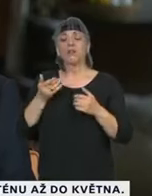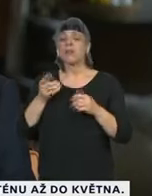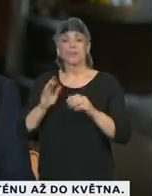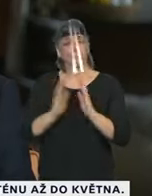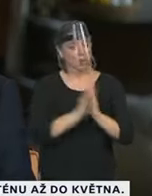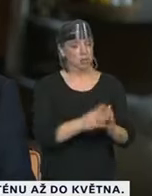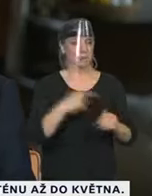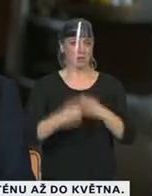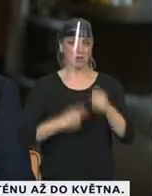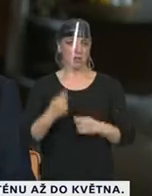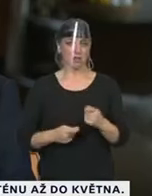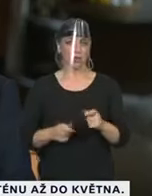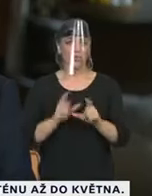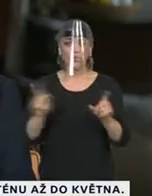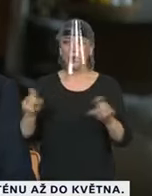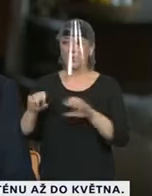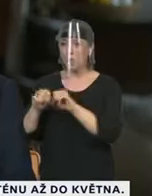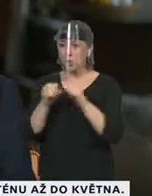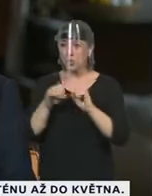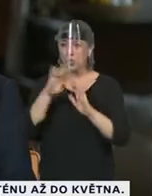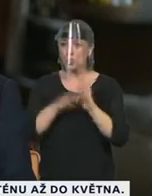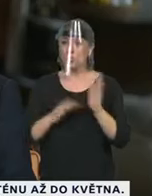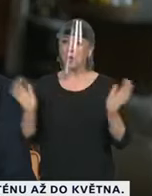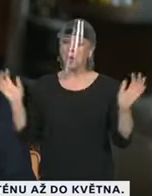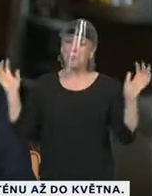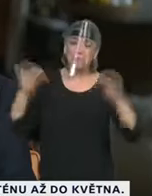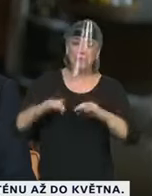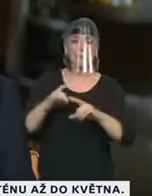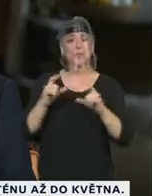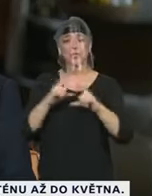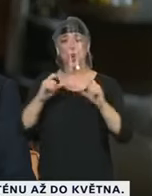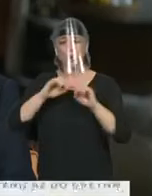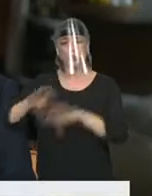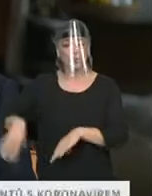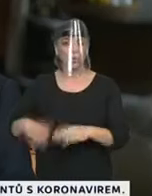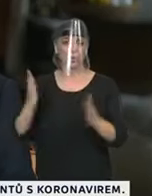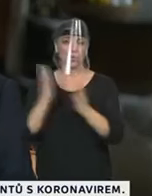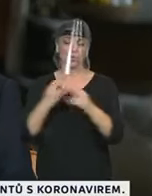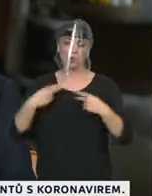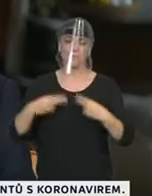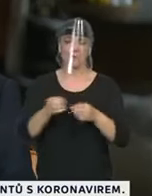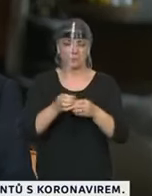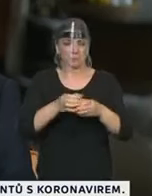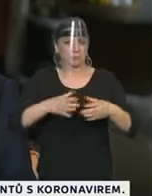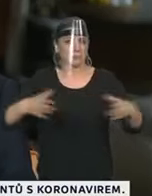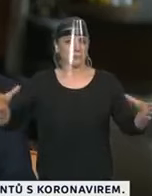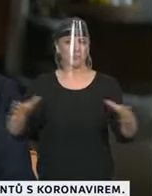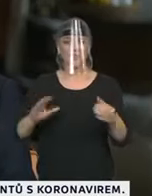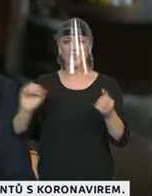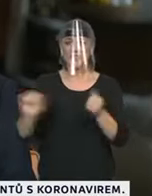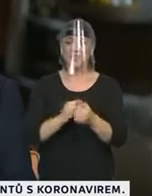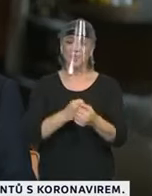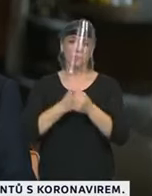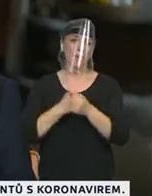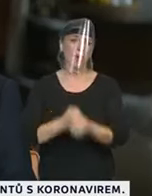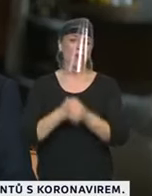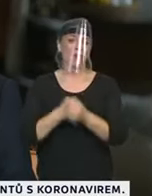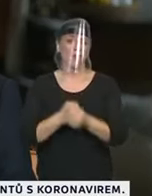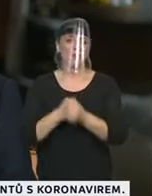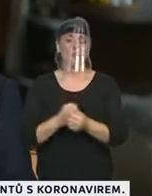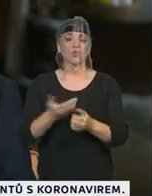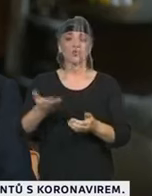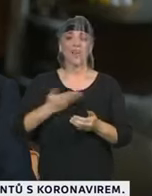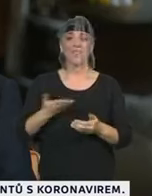může vrátit o týdny nazpět a přinést k nám druhou vlnu epidemie a další vyčerpávající boj, který vysílí